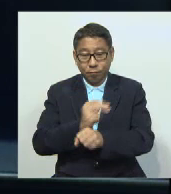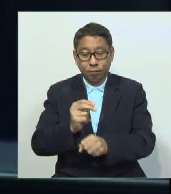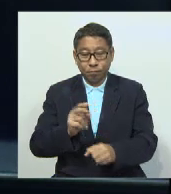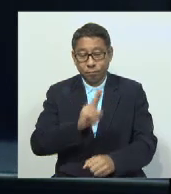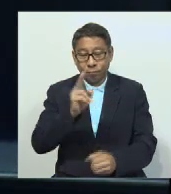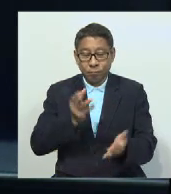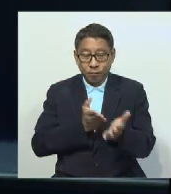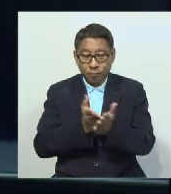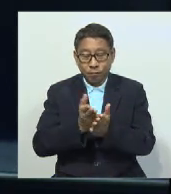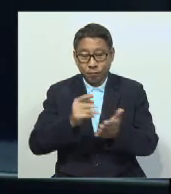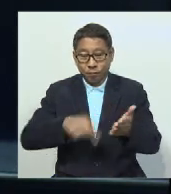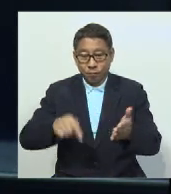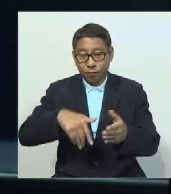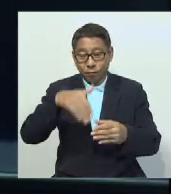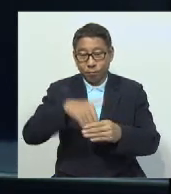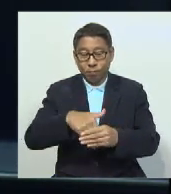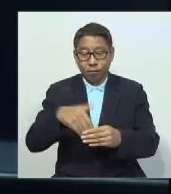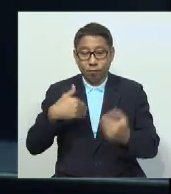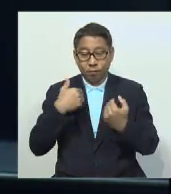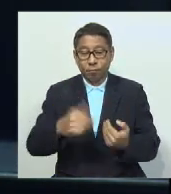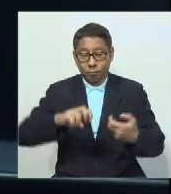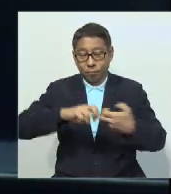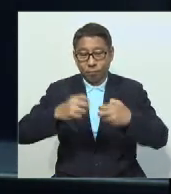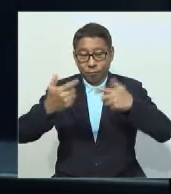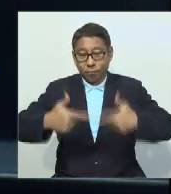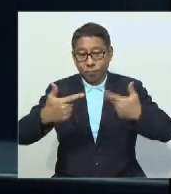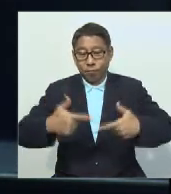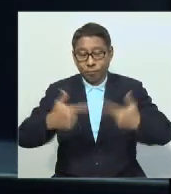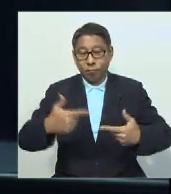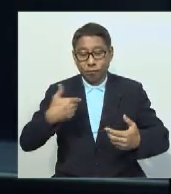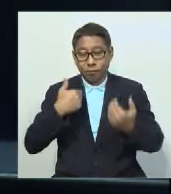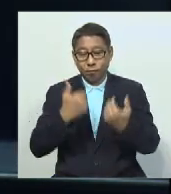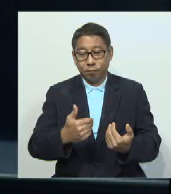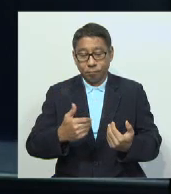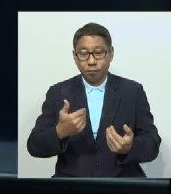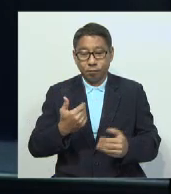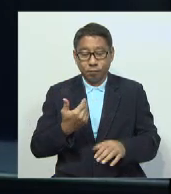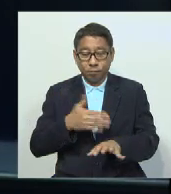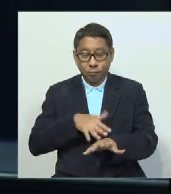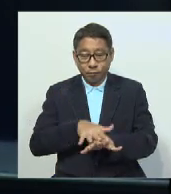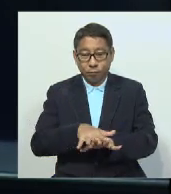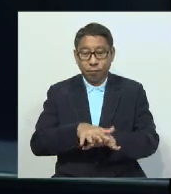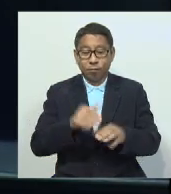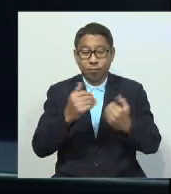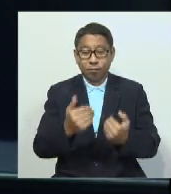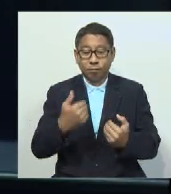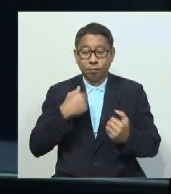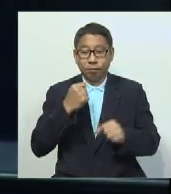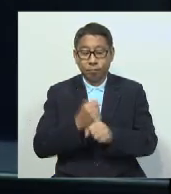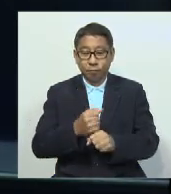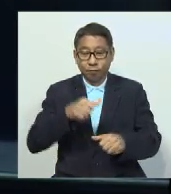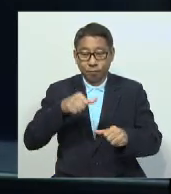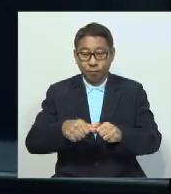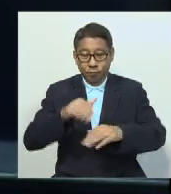ช้สิทธิเลือกตั้งย่อมก่อให้เกิดความขัดแย้งและไม่สอดคล้องกันกับหลักการเกี่ยวกับการดำรง